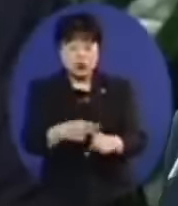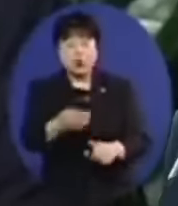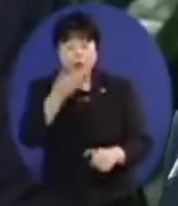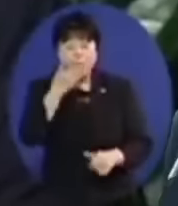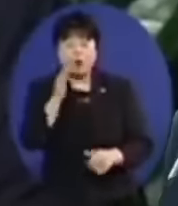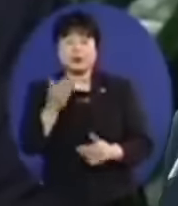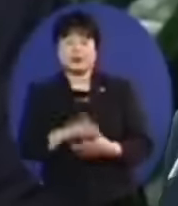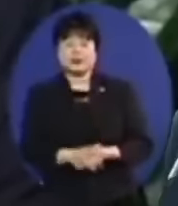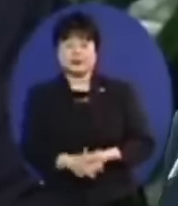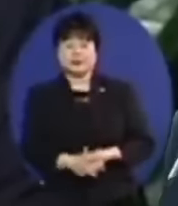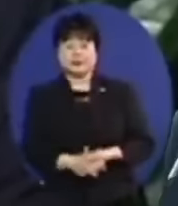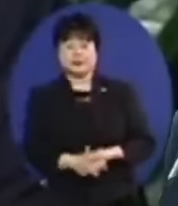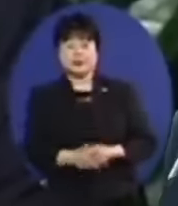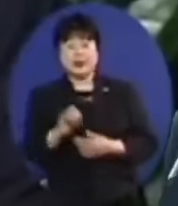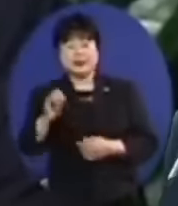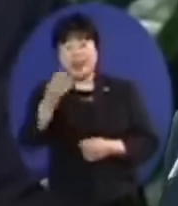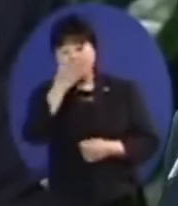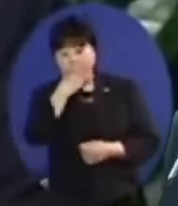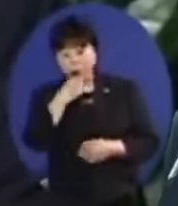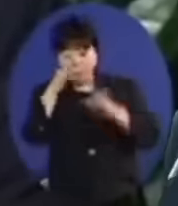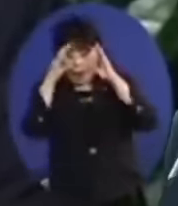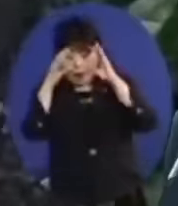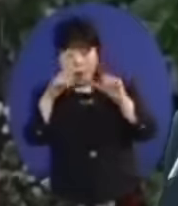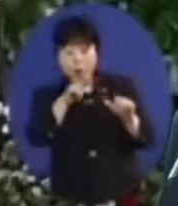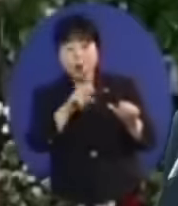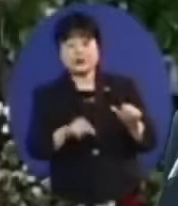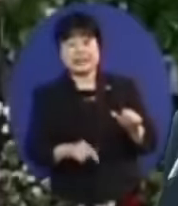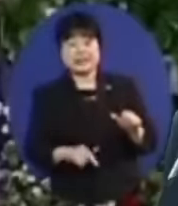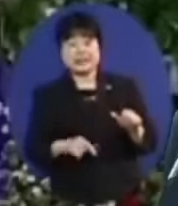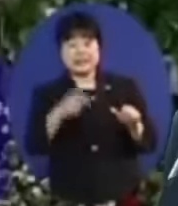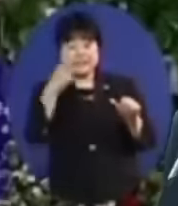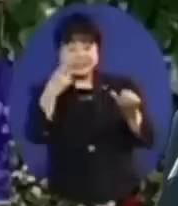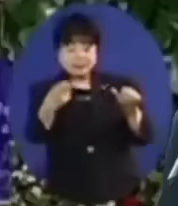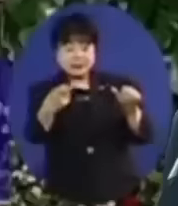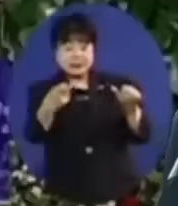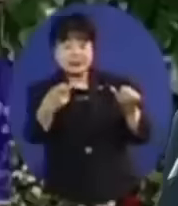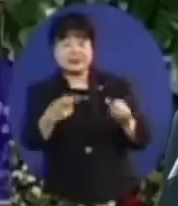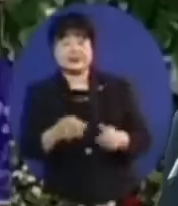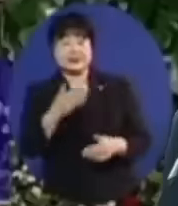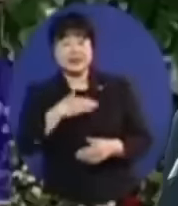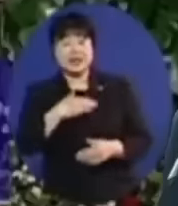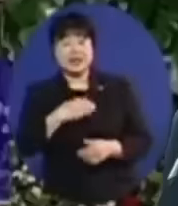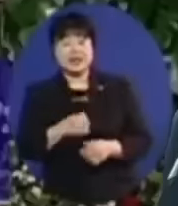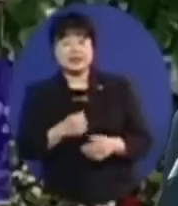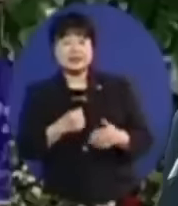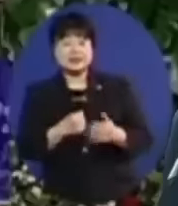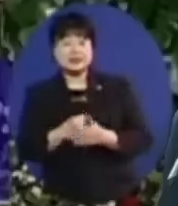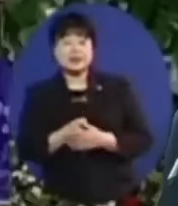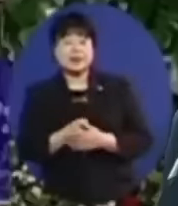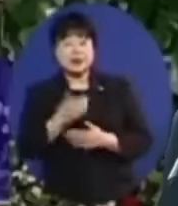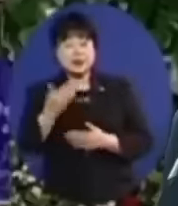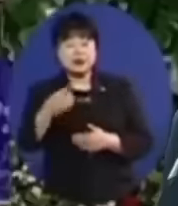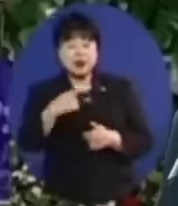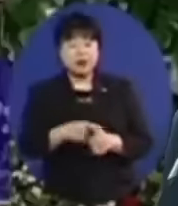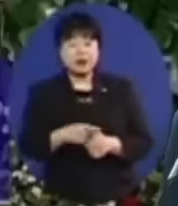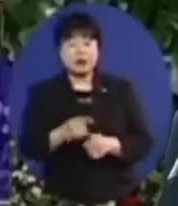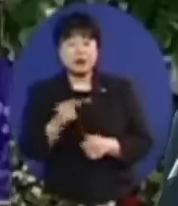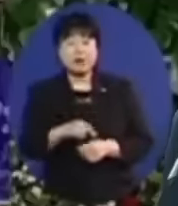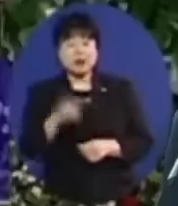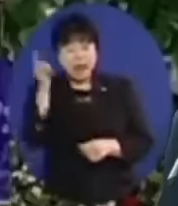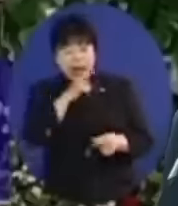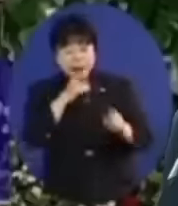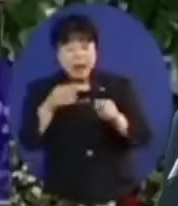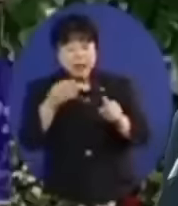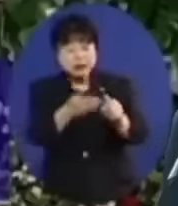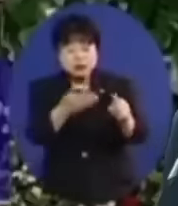당했었습니다. 마태복음 5장 11절로 12절에는 나로 말미암아 너희를 욕하고 박해하고 거짓으로 너희를 거슬러 모든 악한